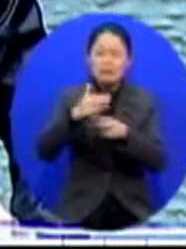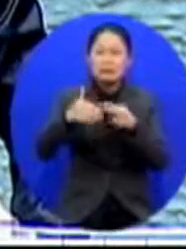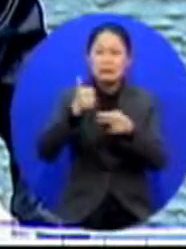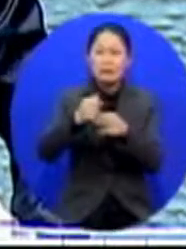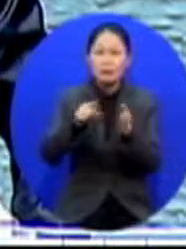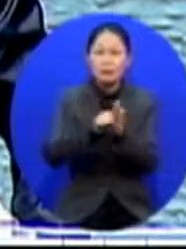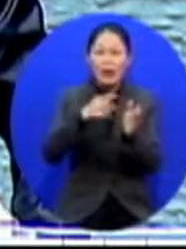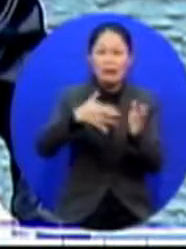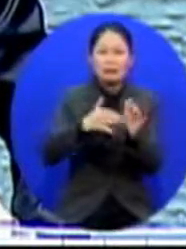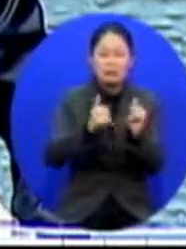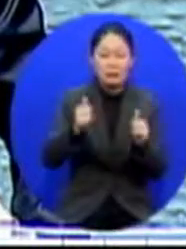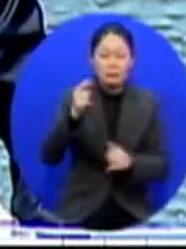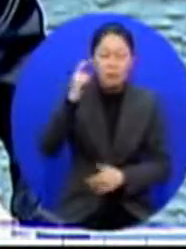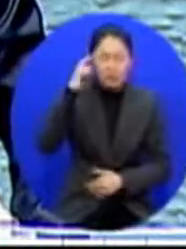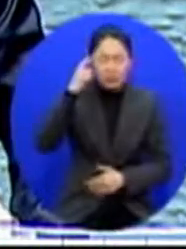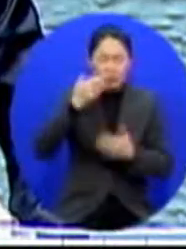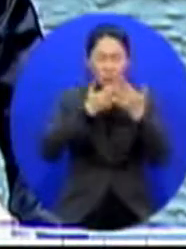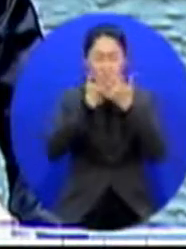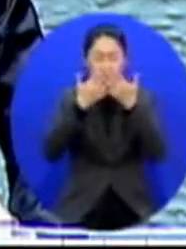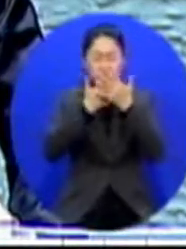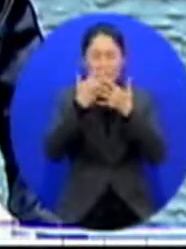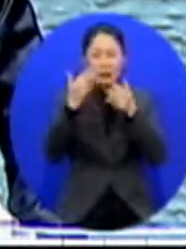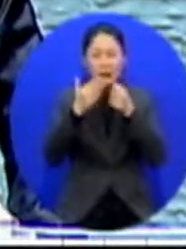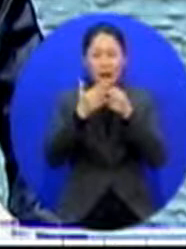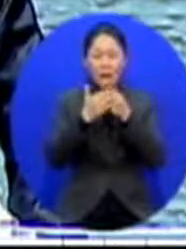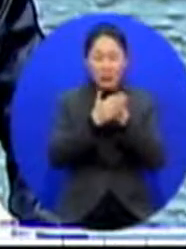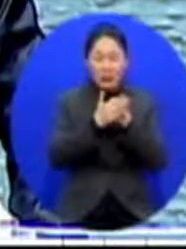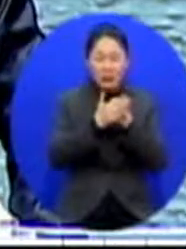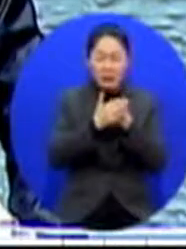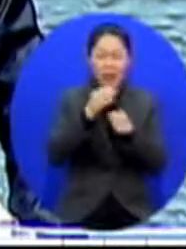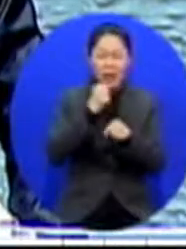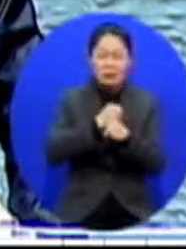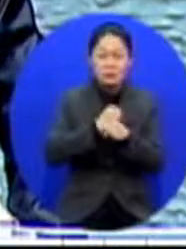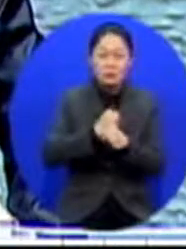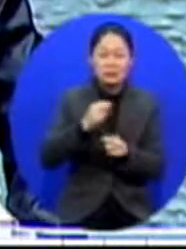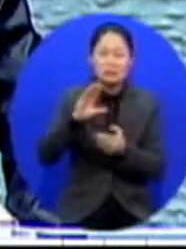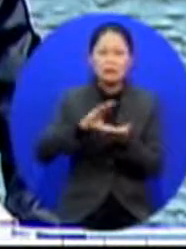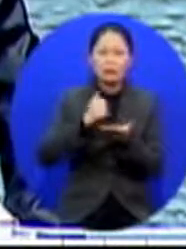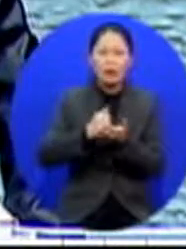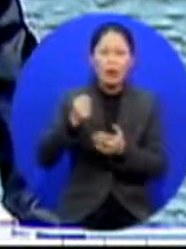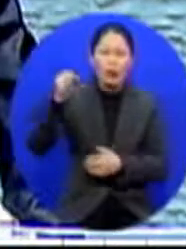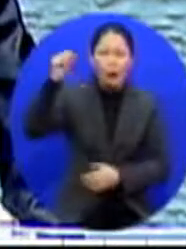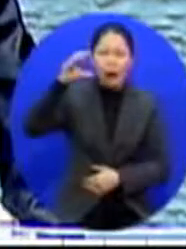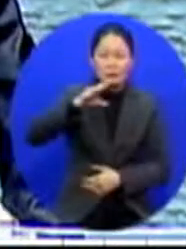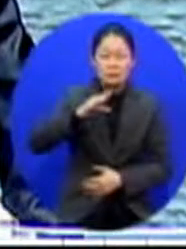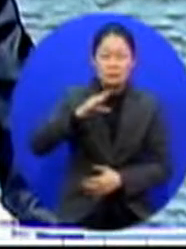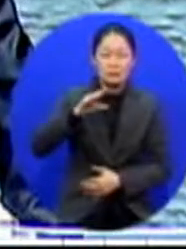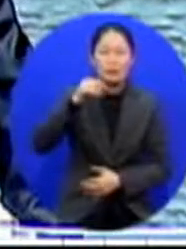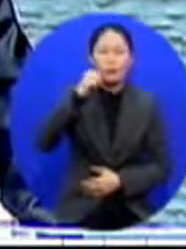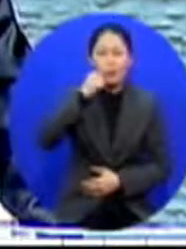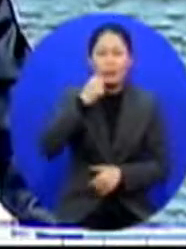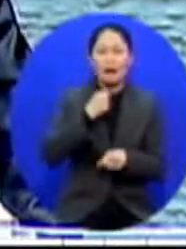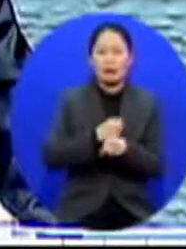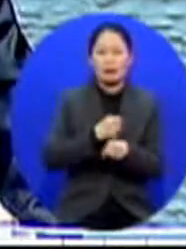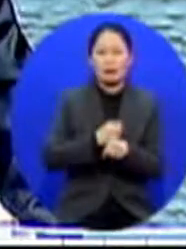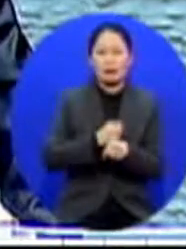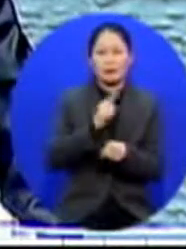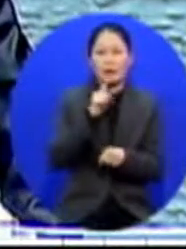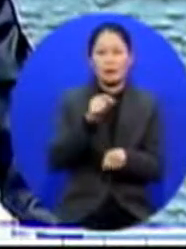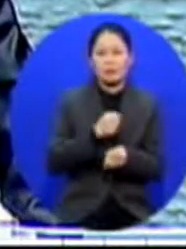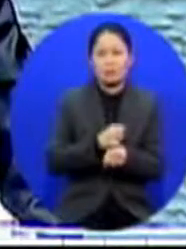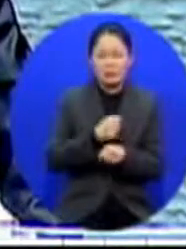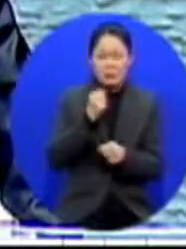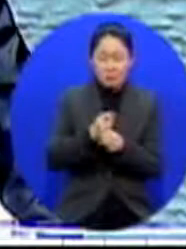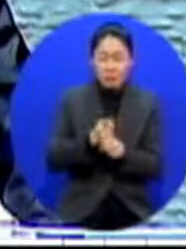그리스도의 복음의 광채가 비치지 못하게 하려 합니다 이미 돈에 대한 욕심에